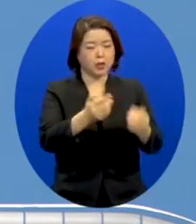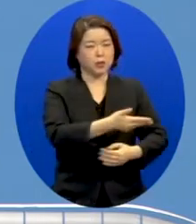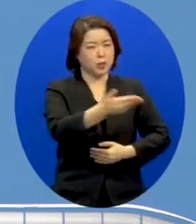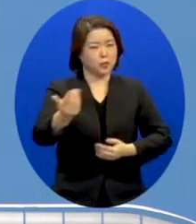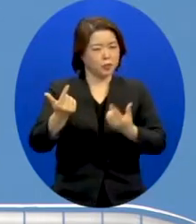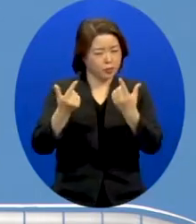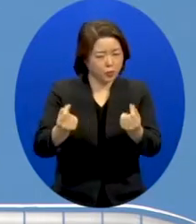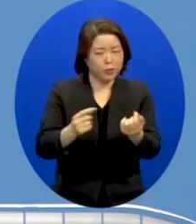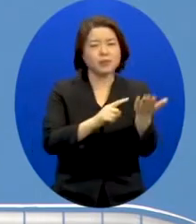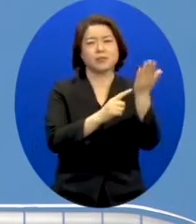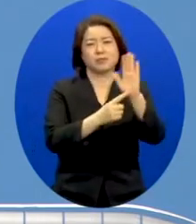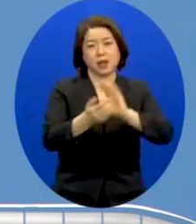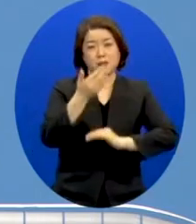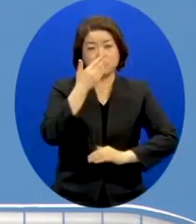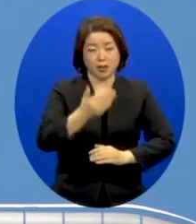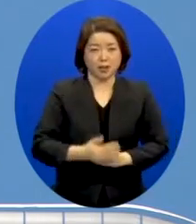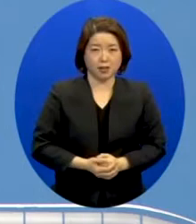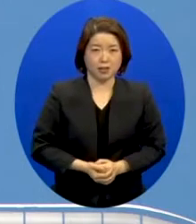되실겁니다